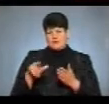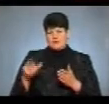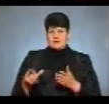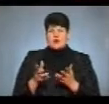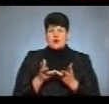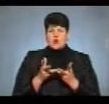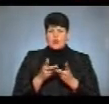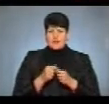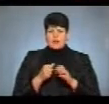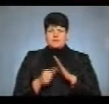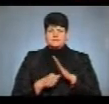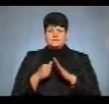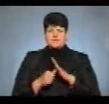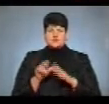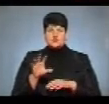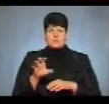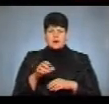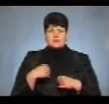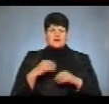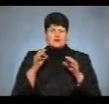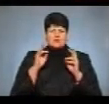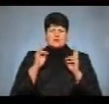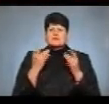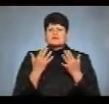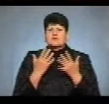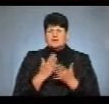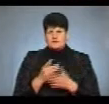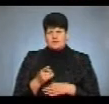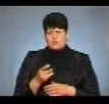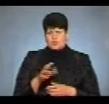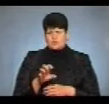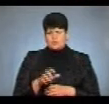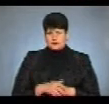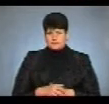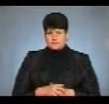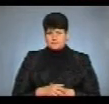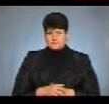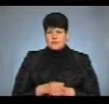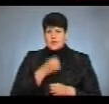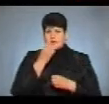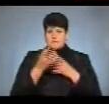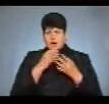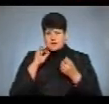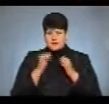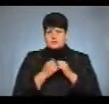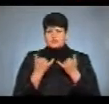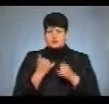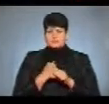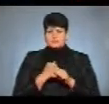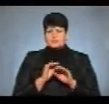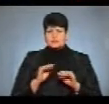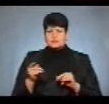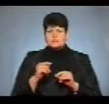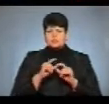Ми ніколи не знали, скільки у Тернополі є тих безпритульних собак. Маки пам'яті сьогодні виготовляли учні